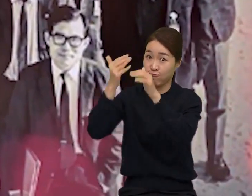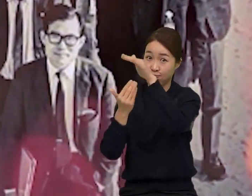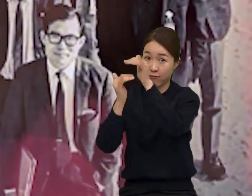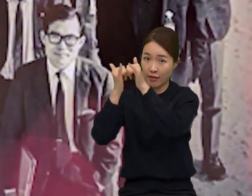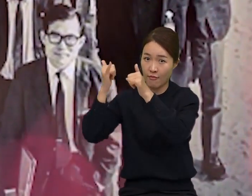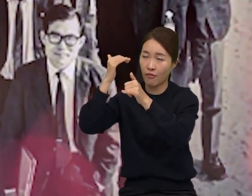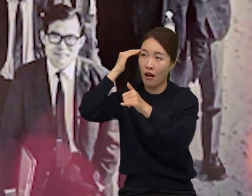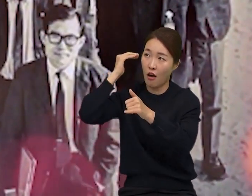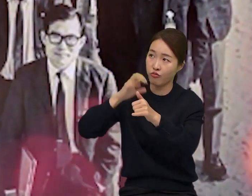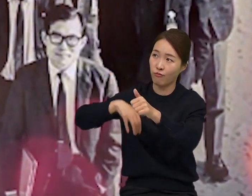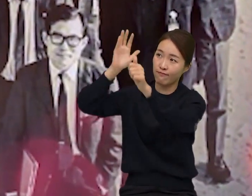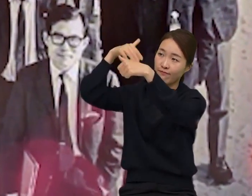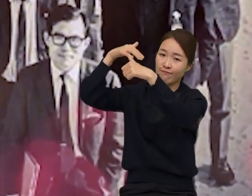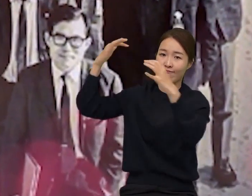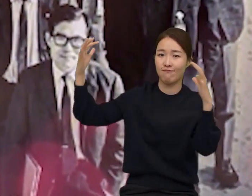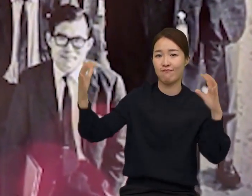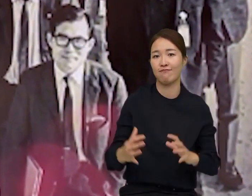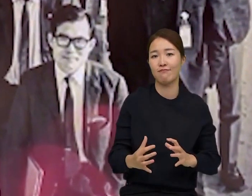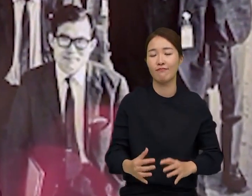국내로 불러들였다.